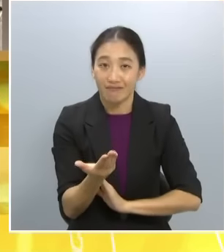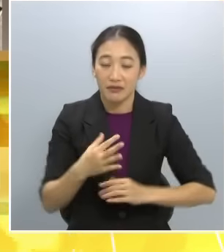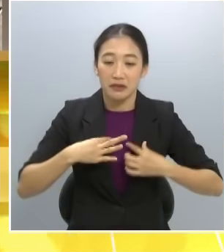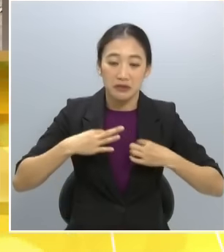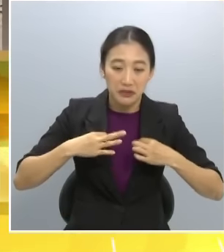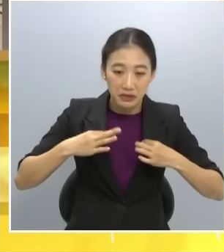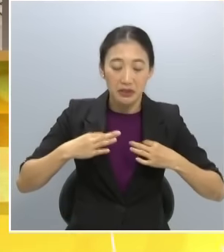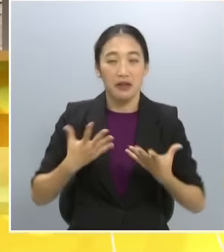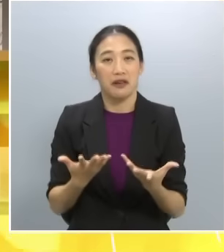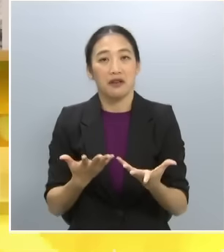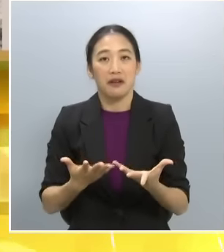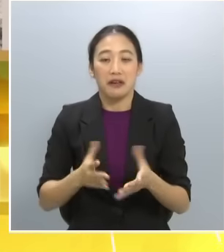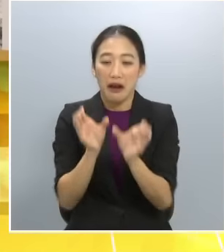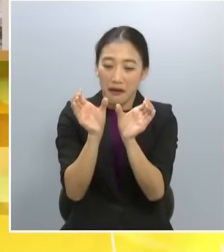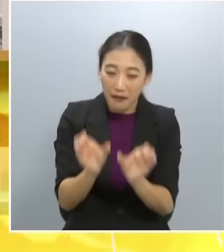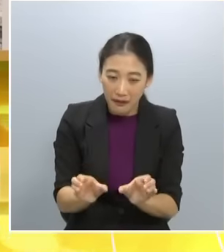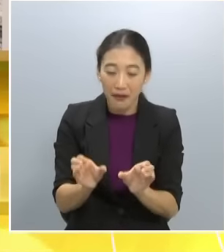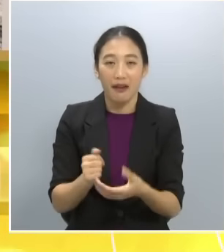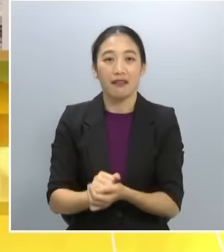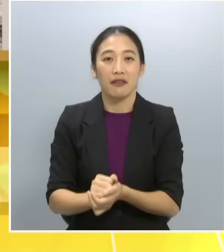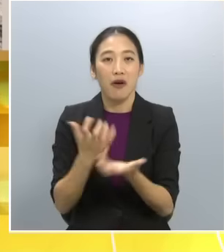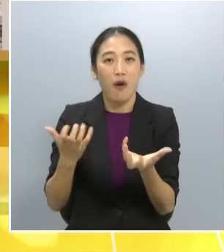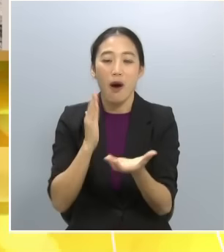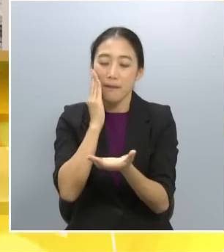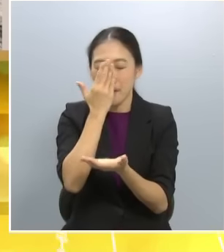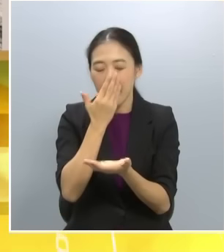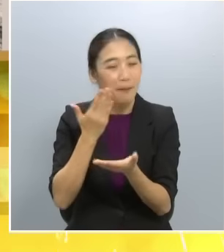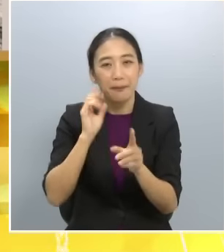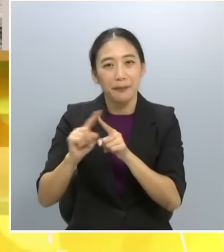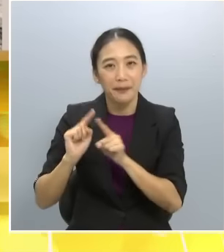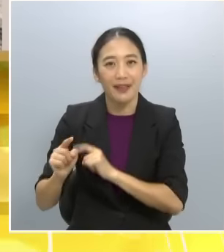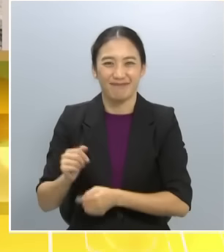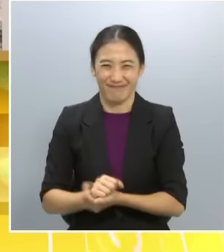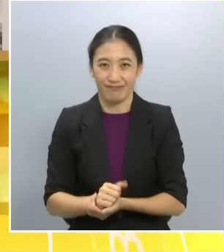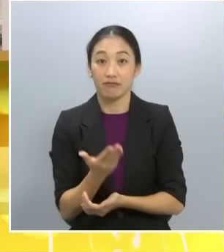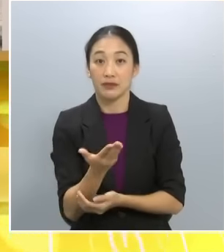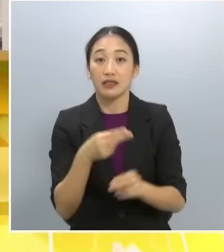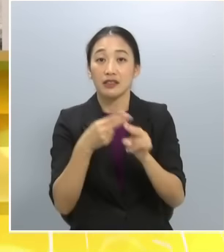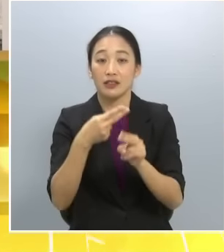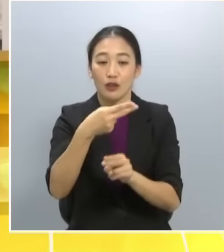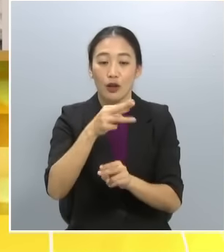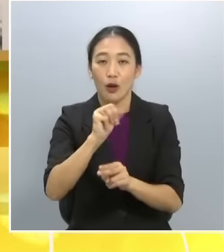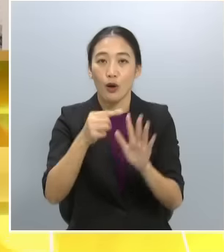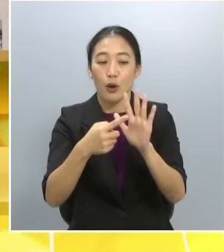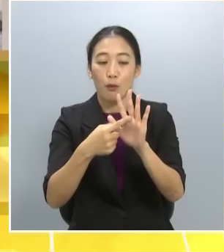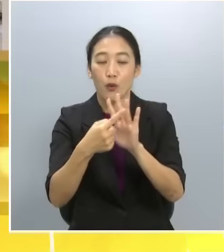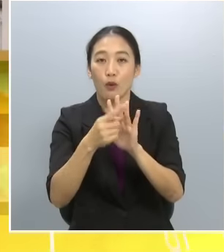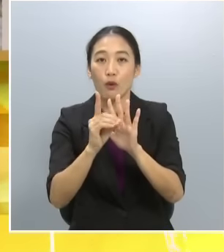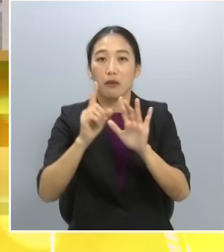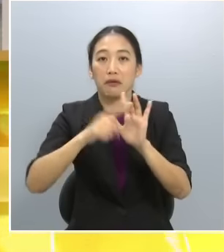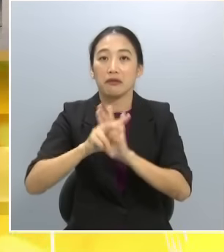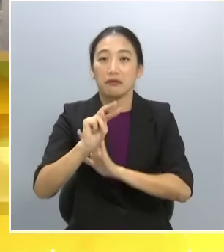ำอางอย่างที่ว่าไปแล้ว ค่ะ และท่านผู้ชมหมูเด้งเพิ่งจะมีหน้าวิกิพีเดียเป็นของตัวเองอีก แล้วสกู๊ปพิเศษ